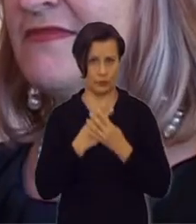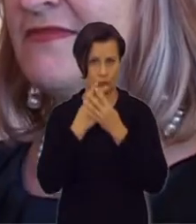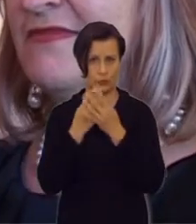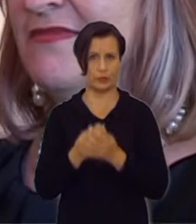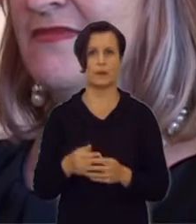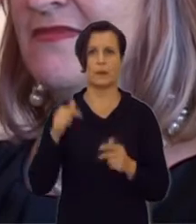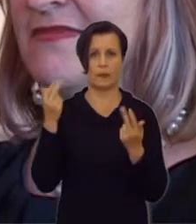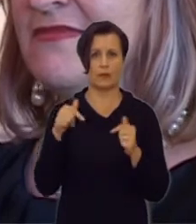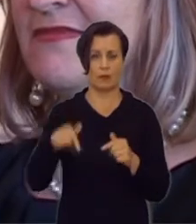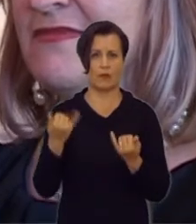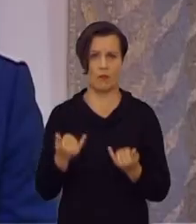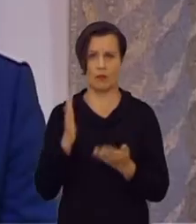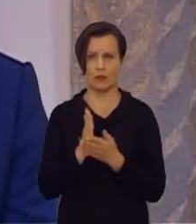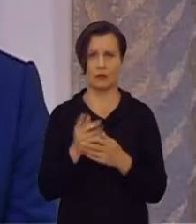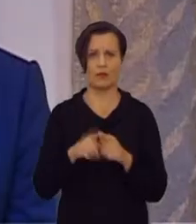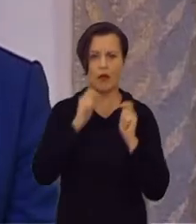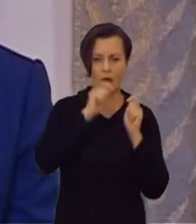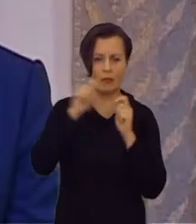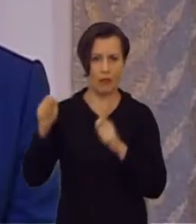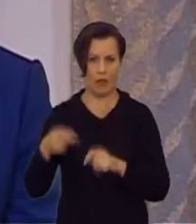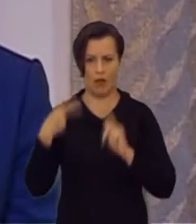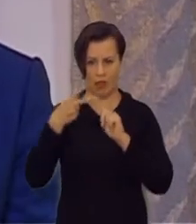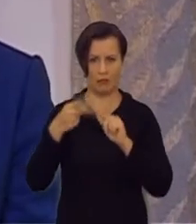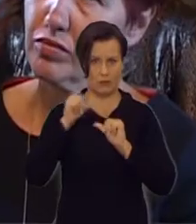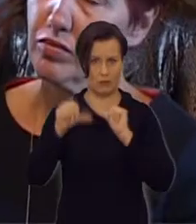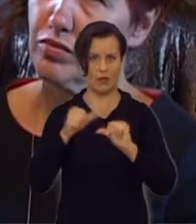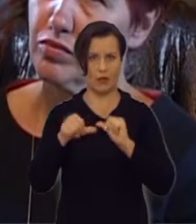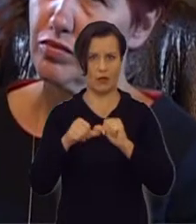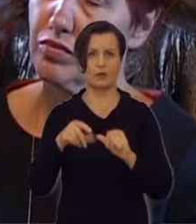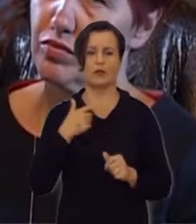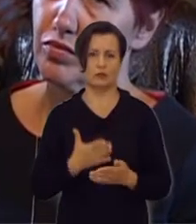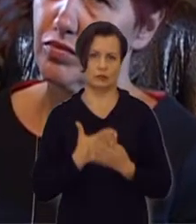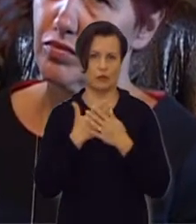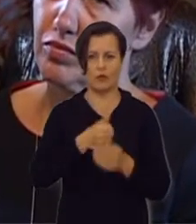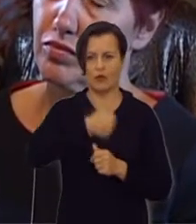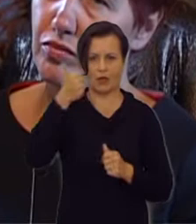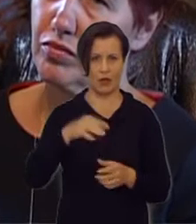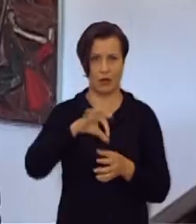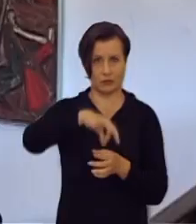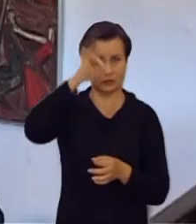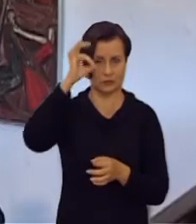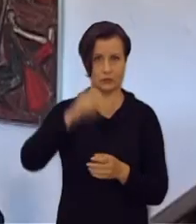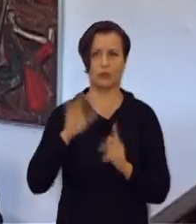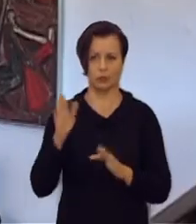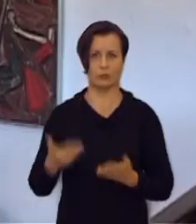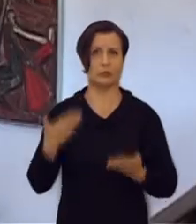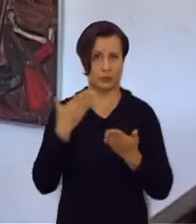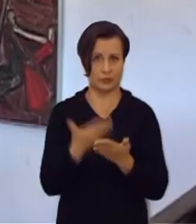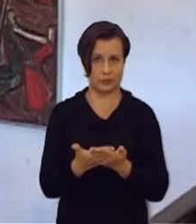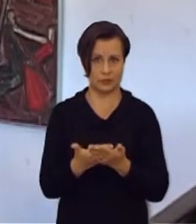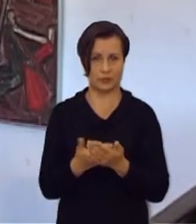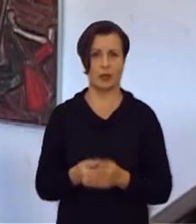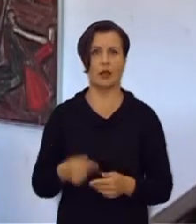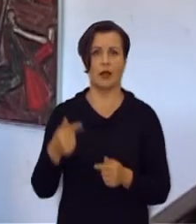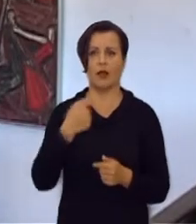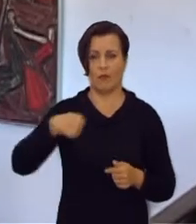yra dabar tokia irgi nominacija antri metai ir džiaugiamės, kad išrinkom pačią geriausią, tikrai jinai bus pristatyta ir man atrodo